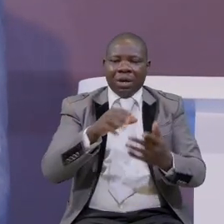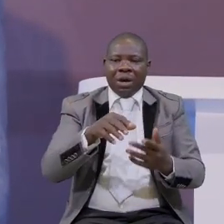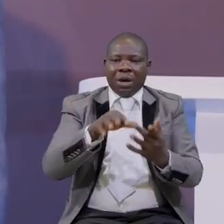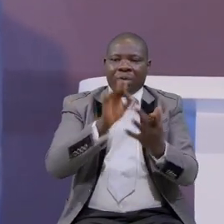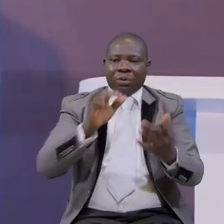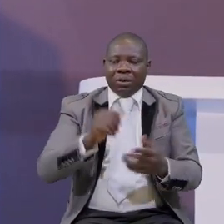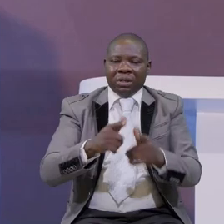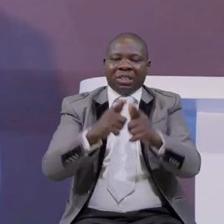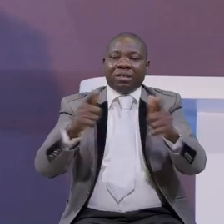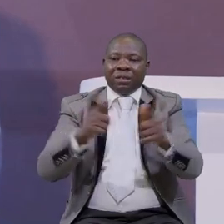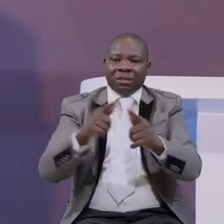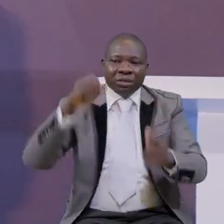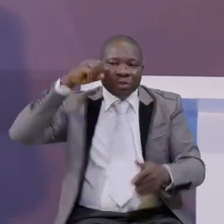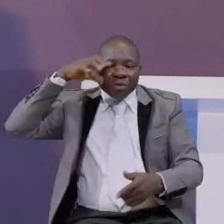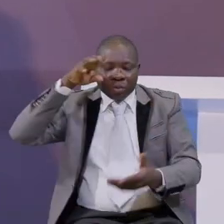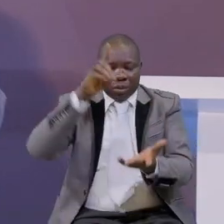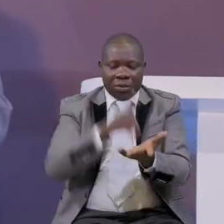un gros herboriste